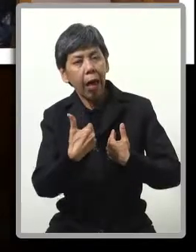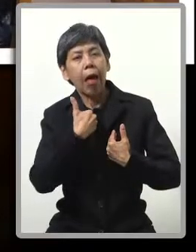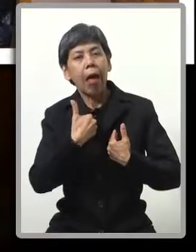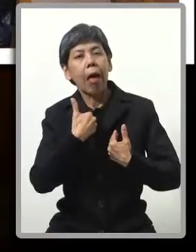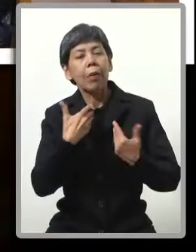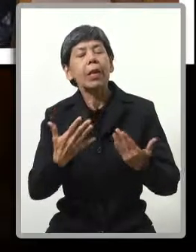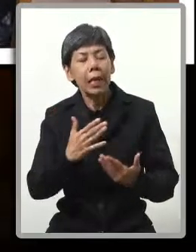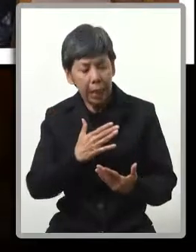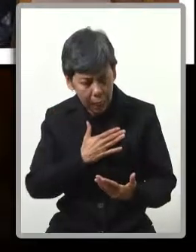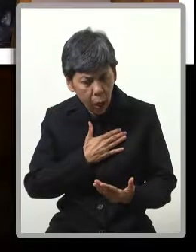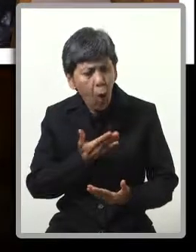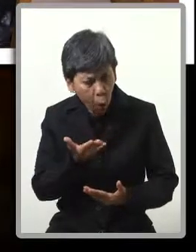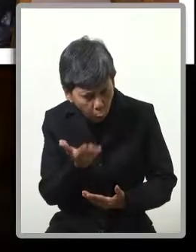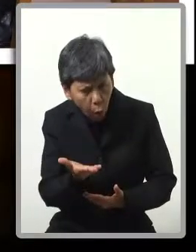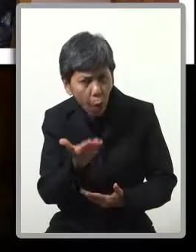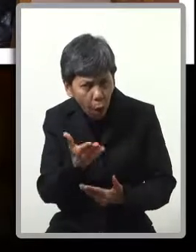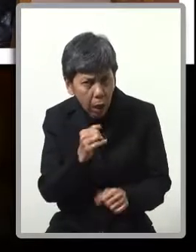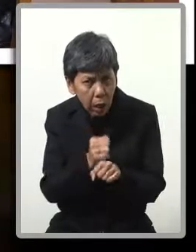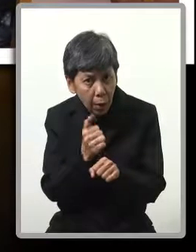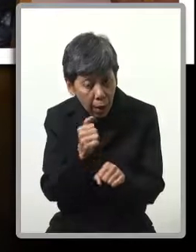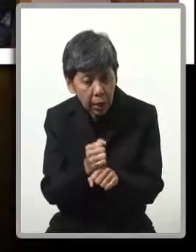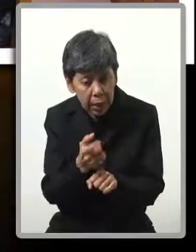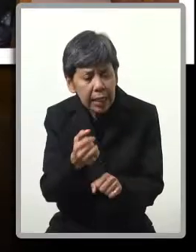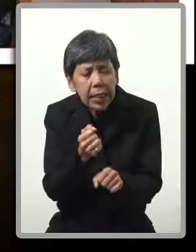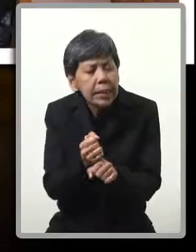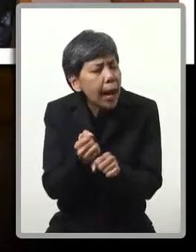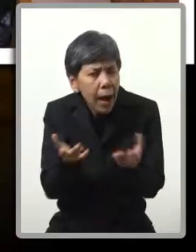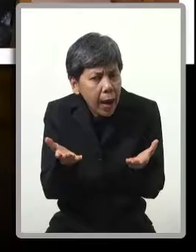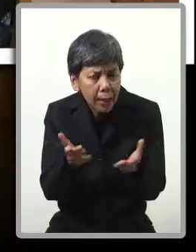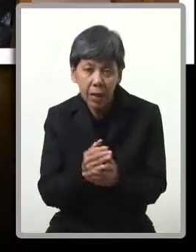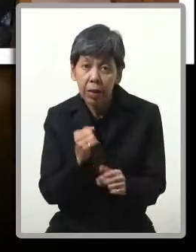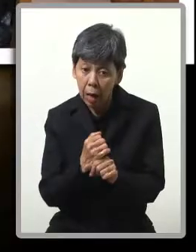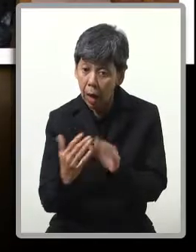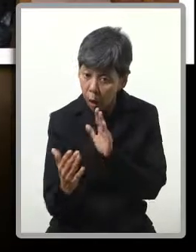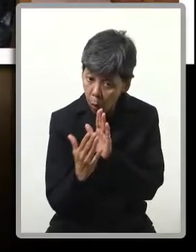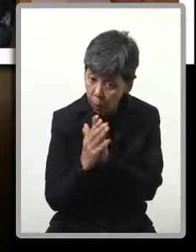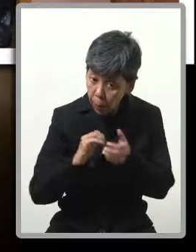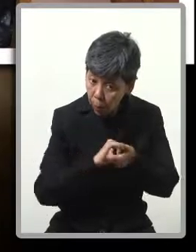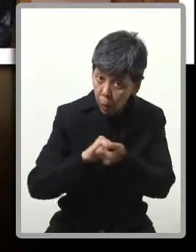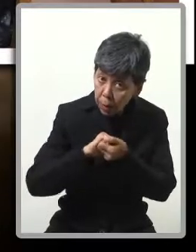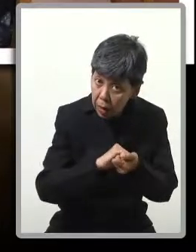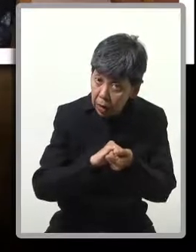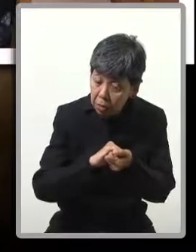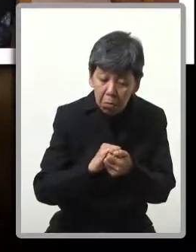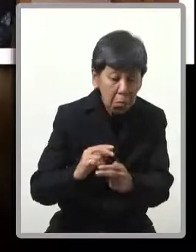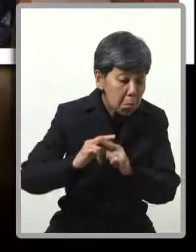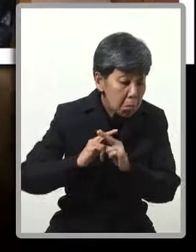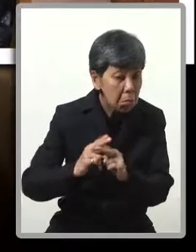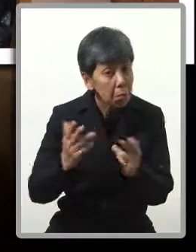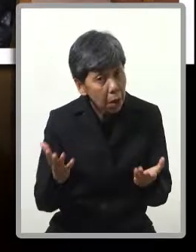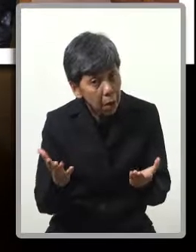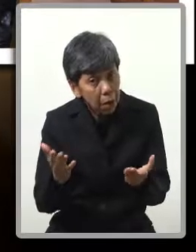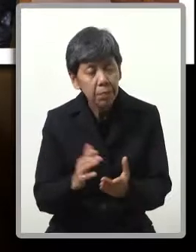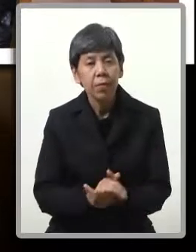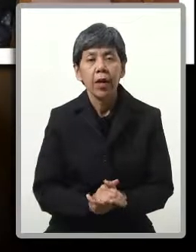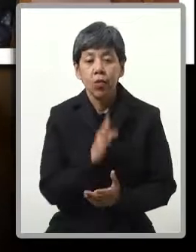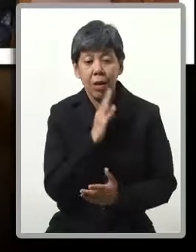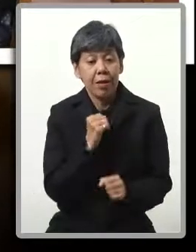ม ท่านก็โดน งั้นผมเรียกมาบอกว่าวันนี้ท่านจะเอาไงท่านจะไปกับผมหรือต่างคนข้างกับผมจะไปคนละท